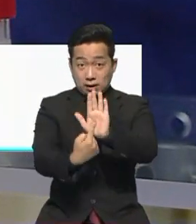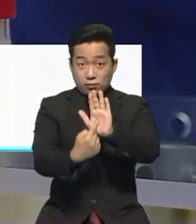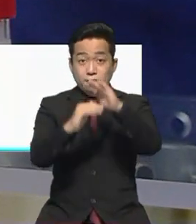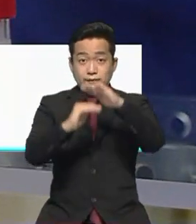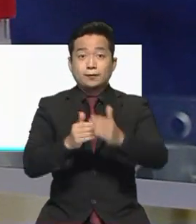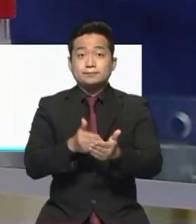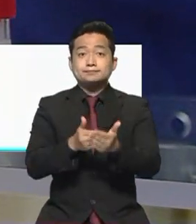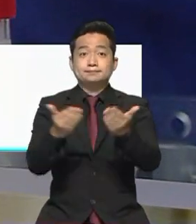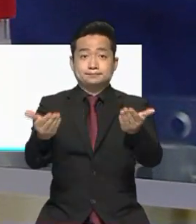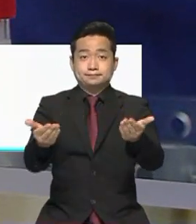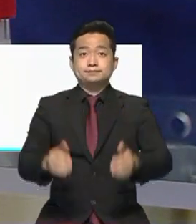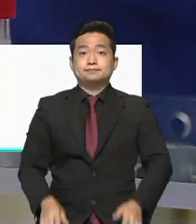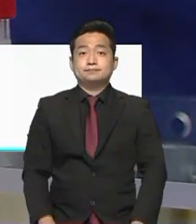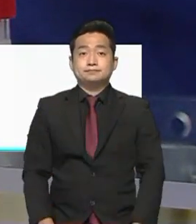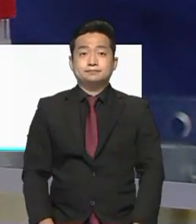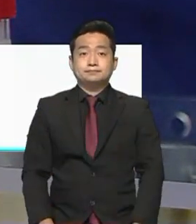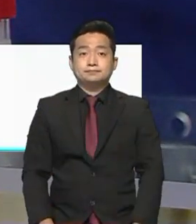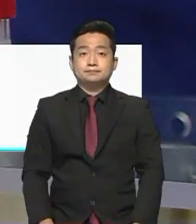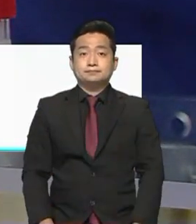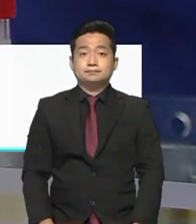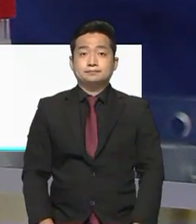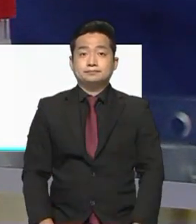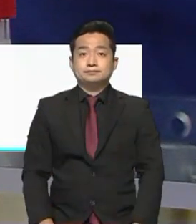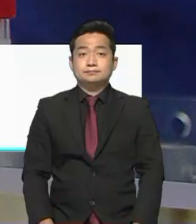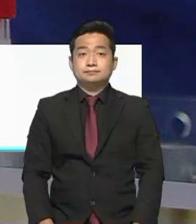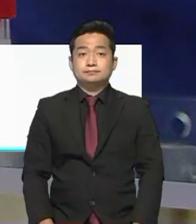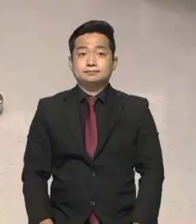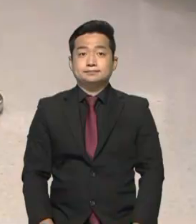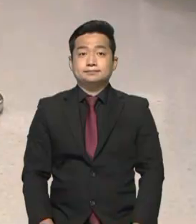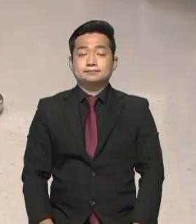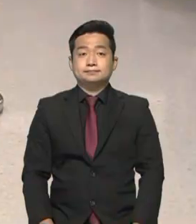발표됐습니다. 조동찬 의학 전문 기자입니다.